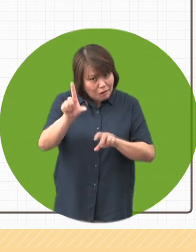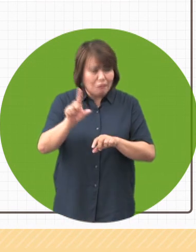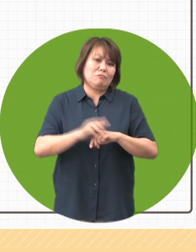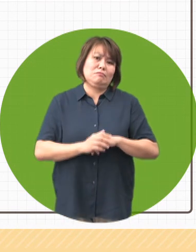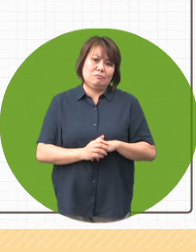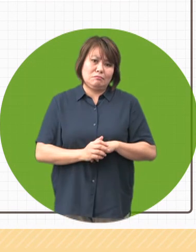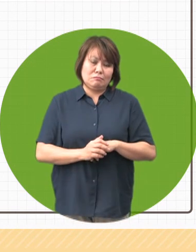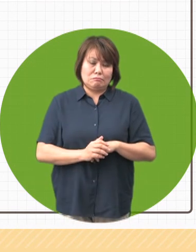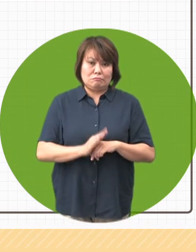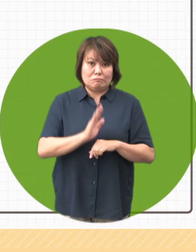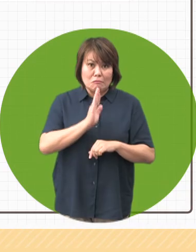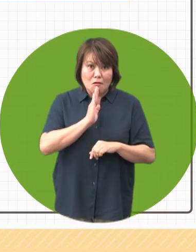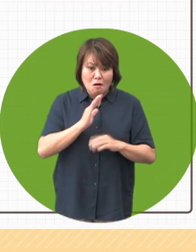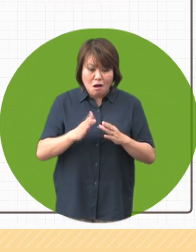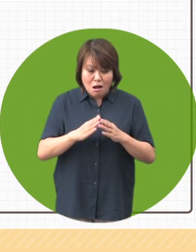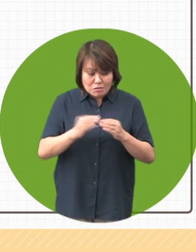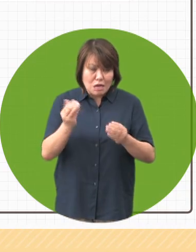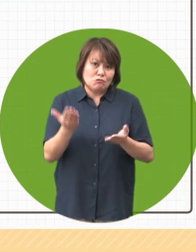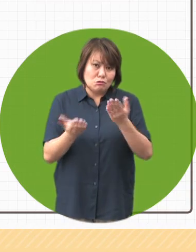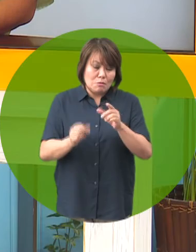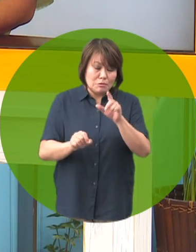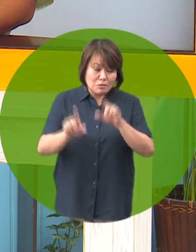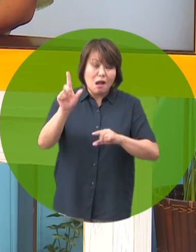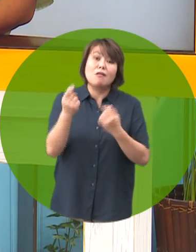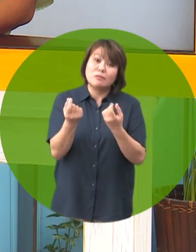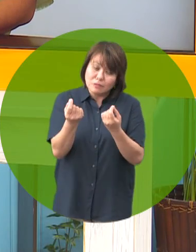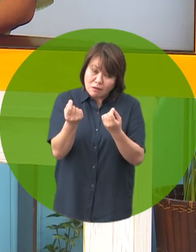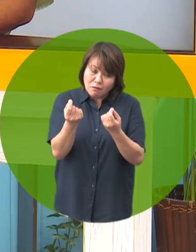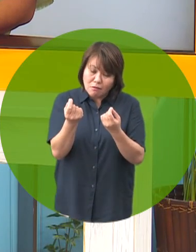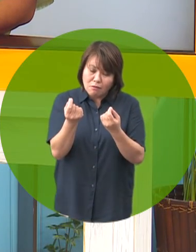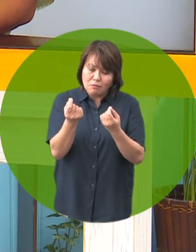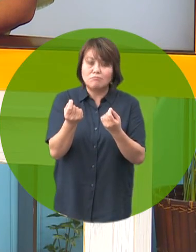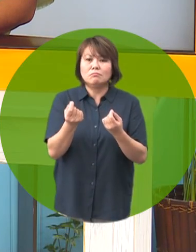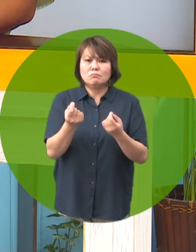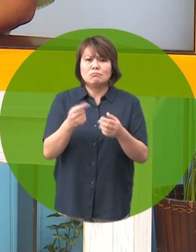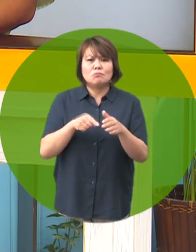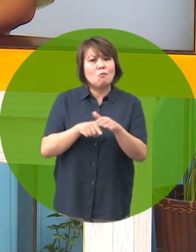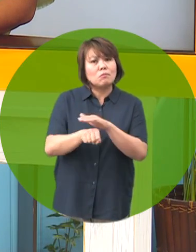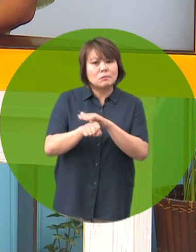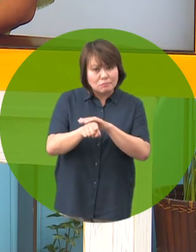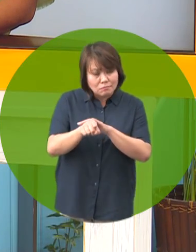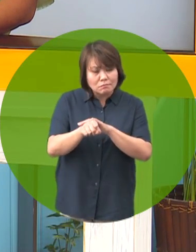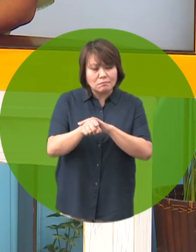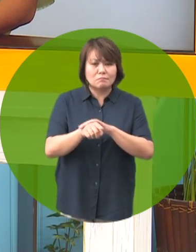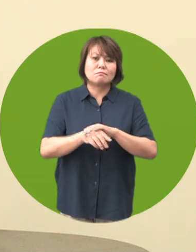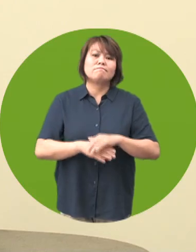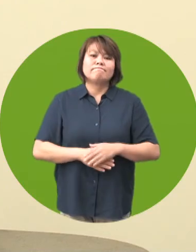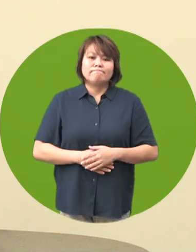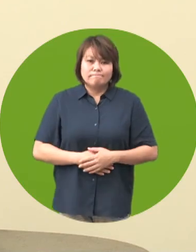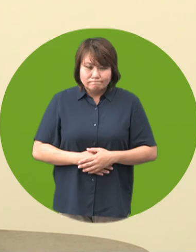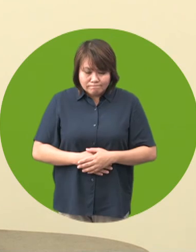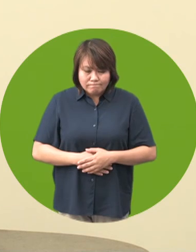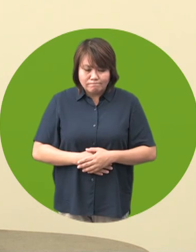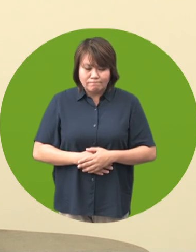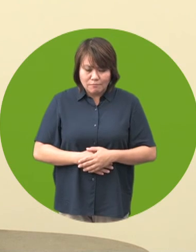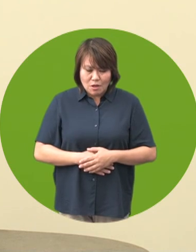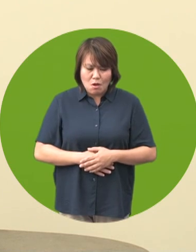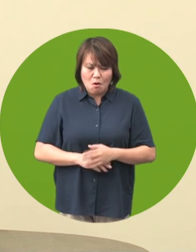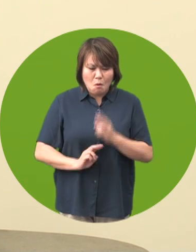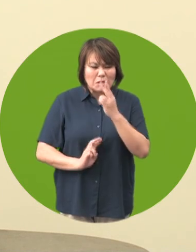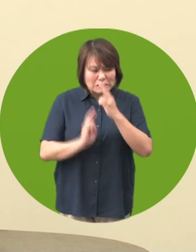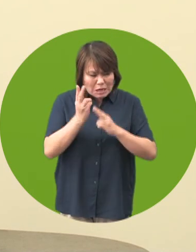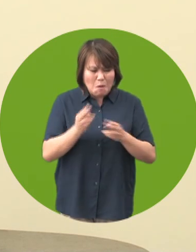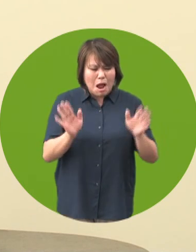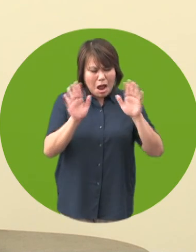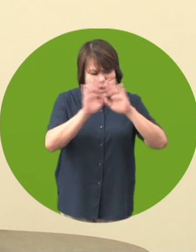に全国と比べても高いですねでもどうしてこのようなことが起きるのでしょうか夜型社会の